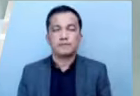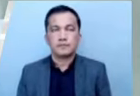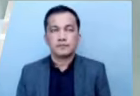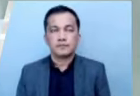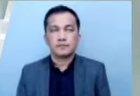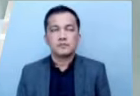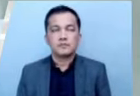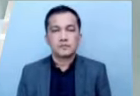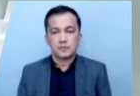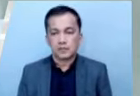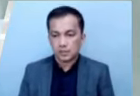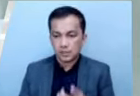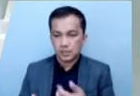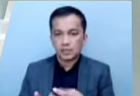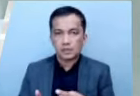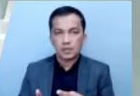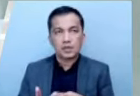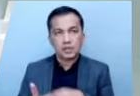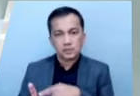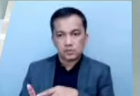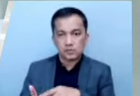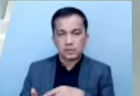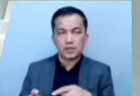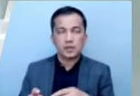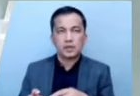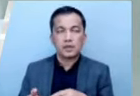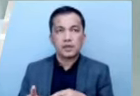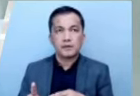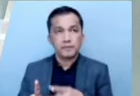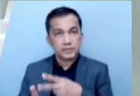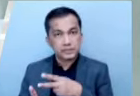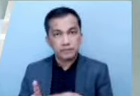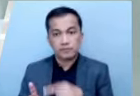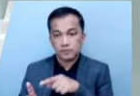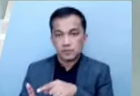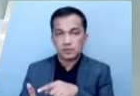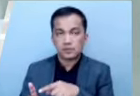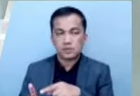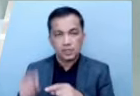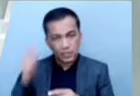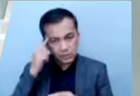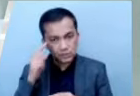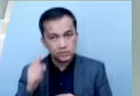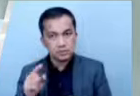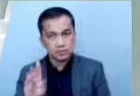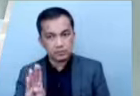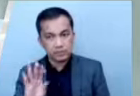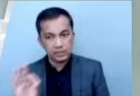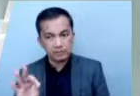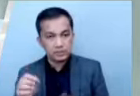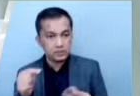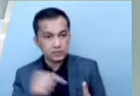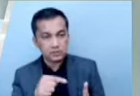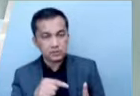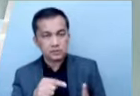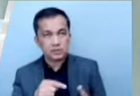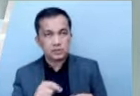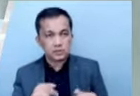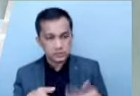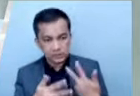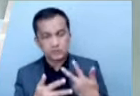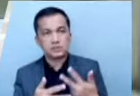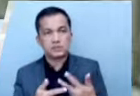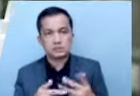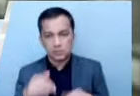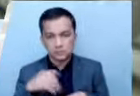victim naman natin eh, sa inaakala na boyfriend na nga niya itong kachat niya, nagpapadala